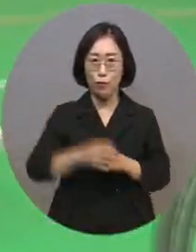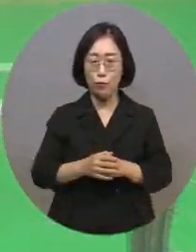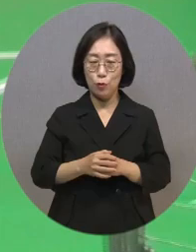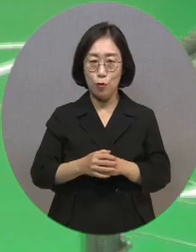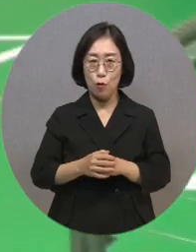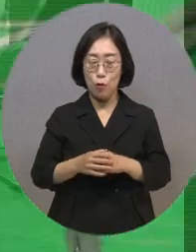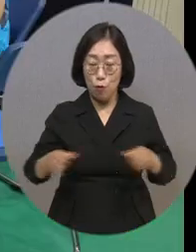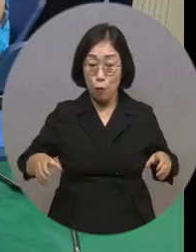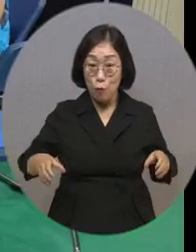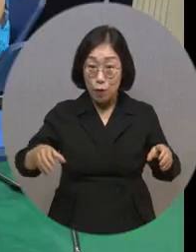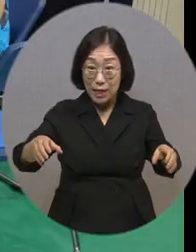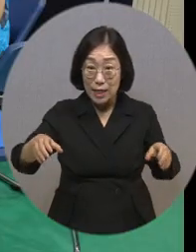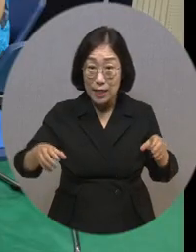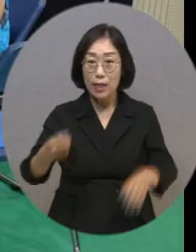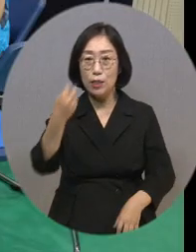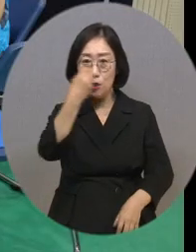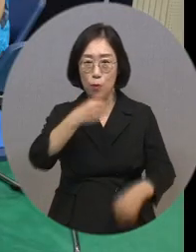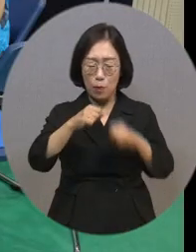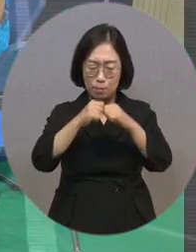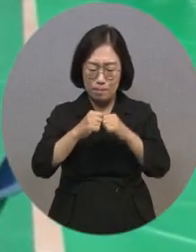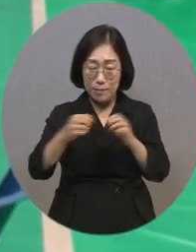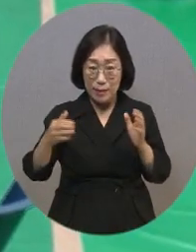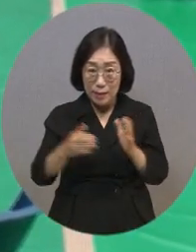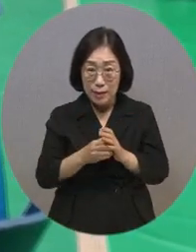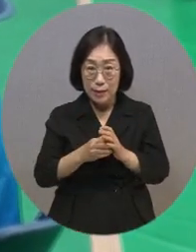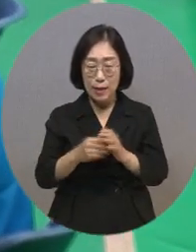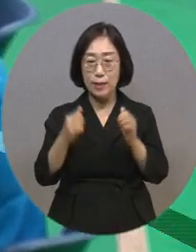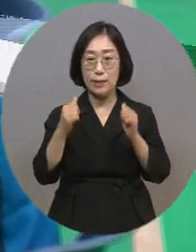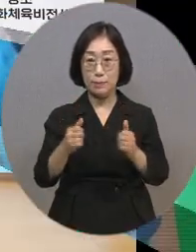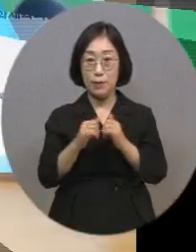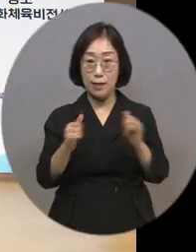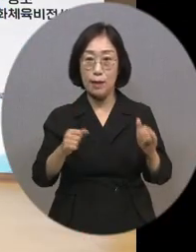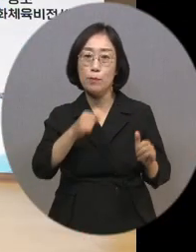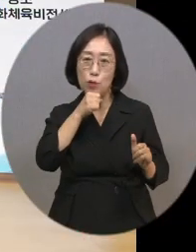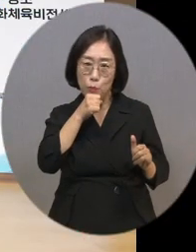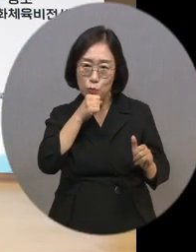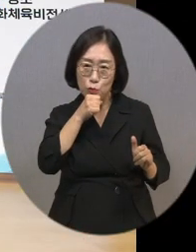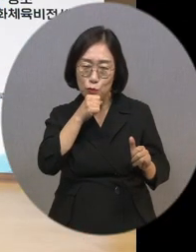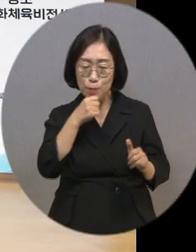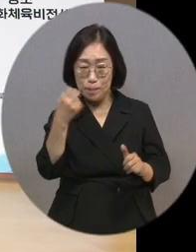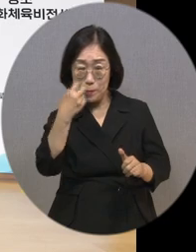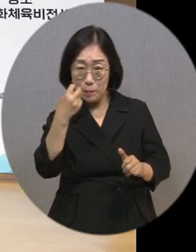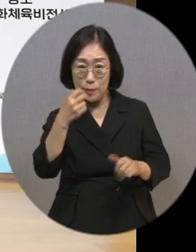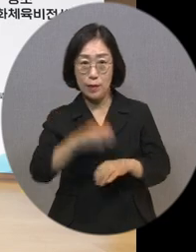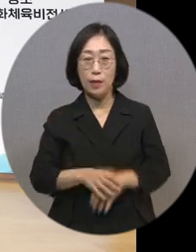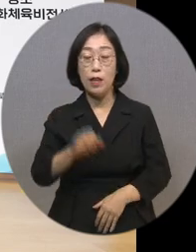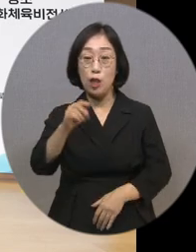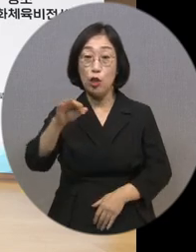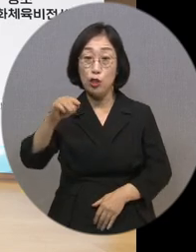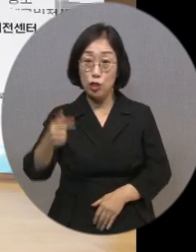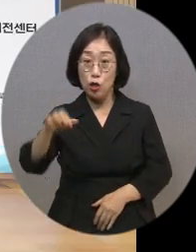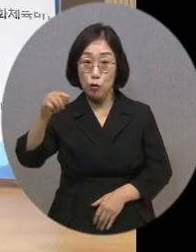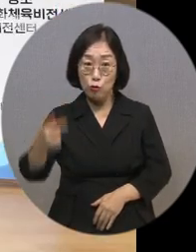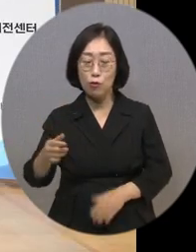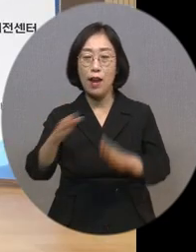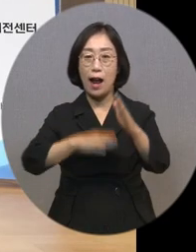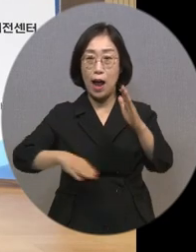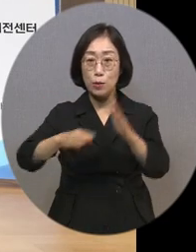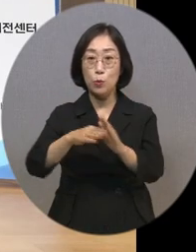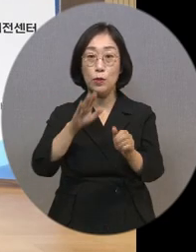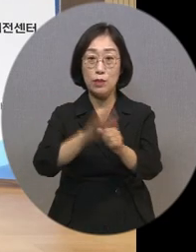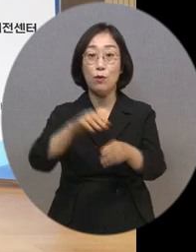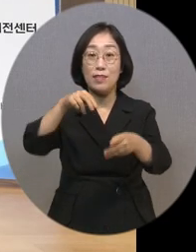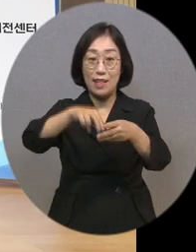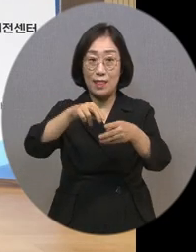모든 과정이 끝나면 심사위원들의 채점이 모아집니다. 올해의 수상은 연천군 장애인가족지원센터 재직